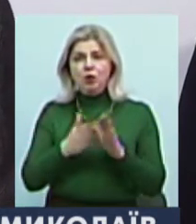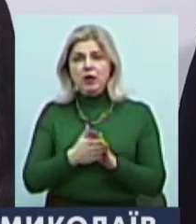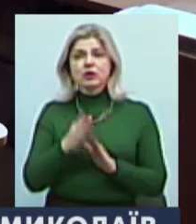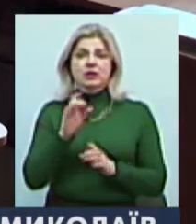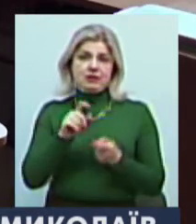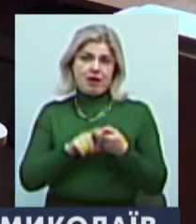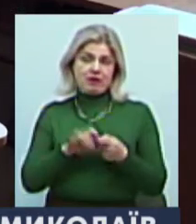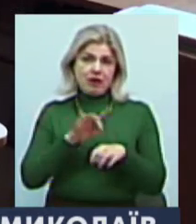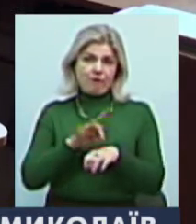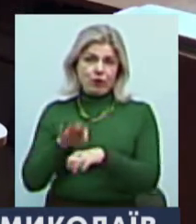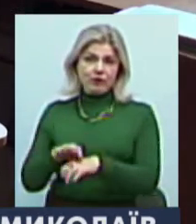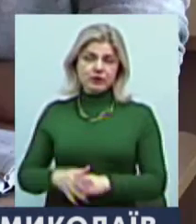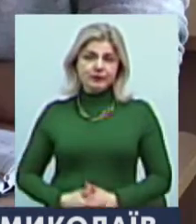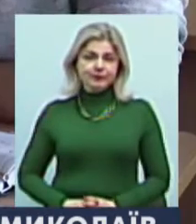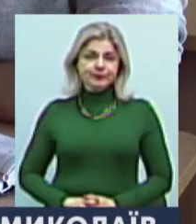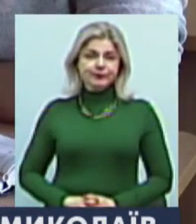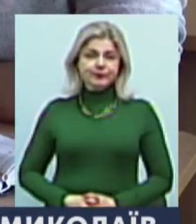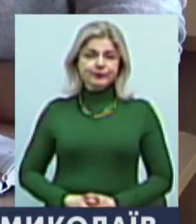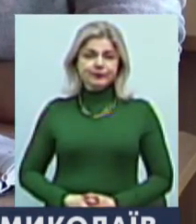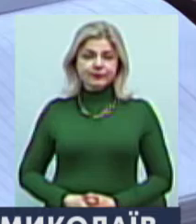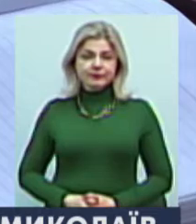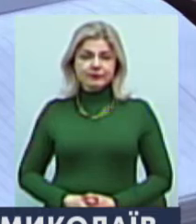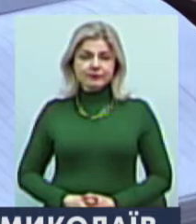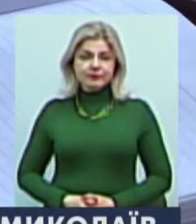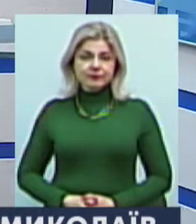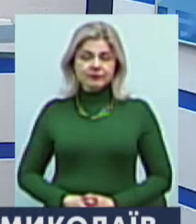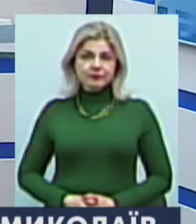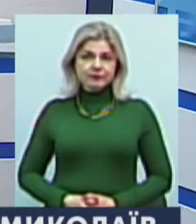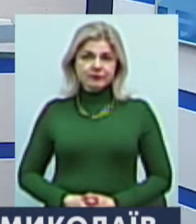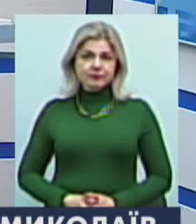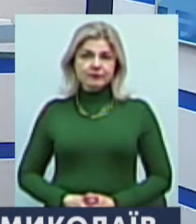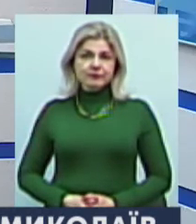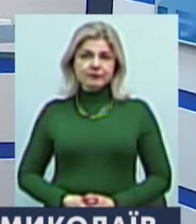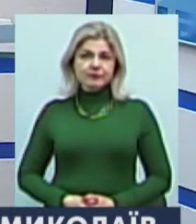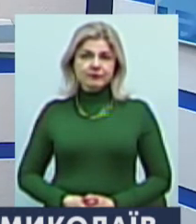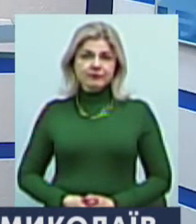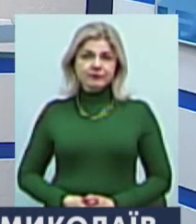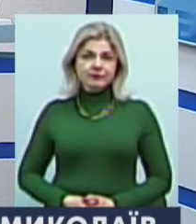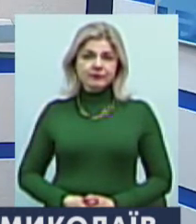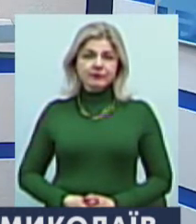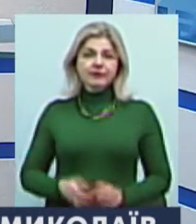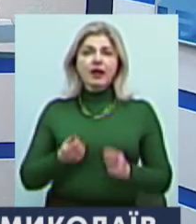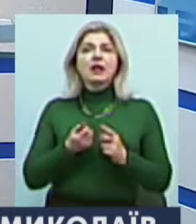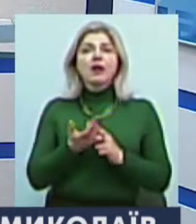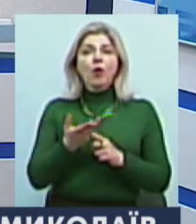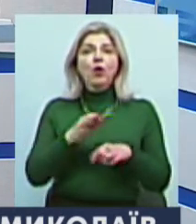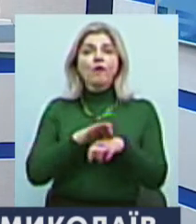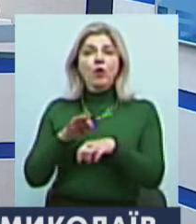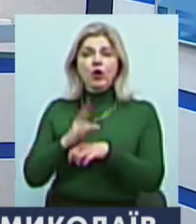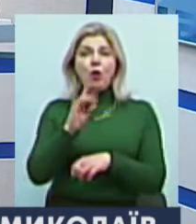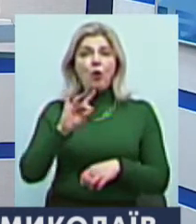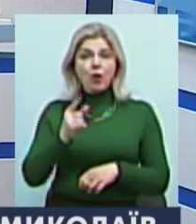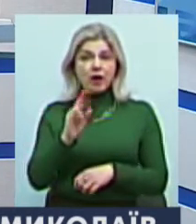захворюваності. Світлана Кльосова, Юлія Кускова, телевізійні новини Миколаївщини. А кількість хворих на кір у